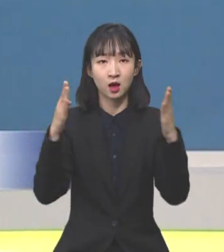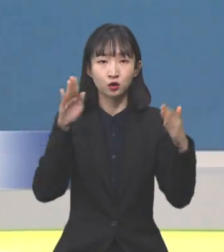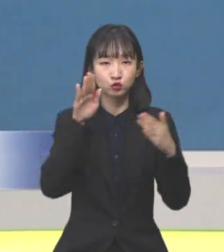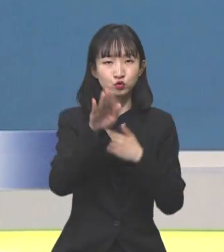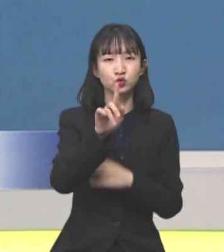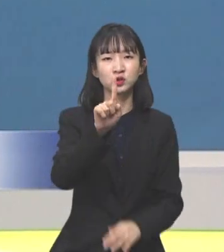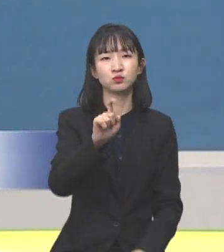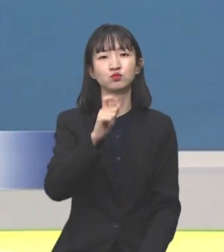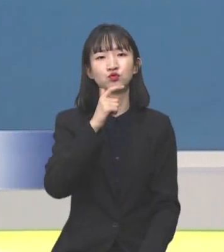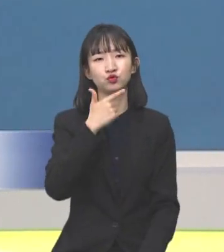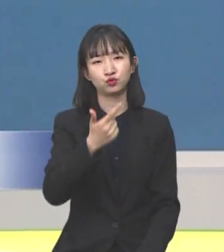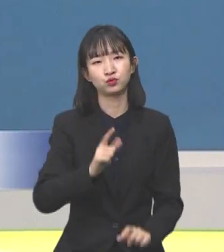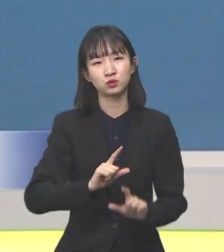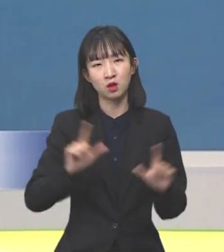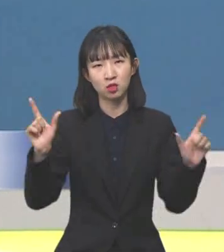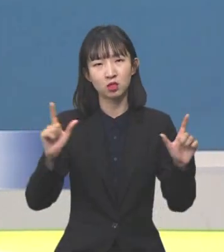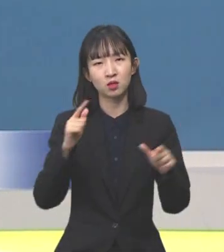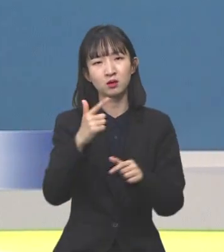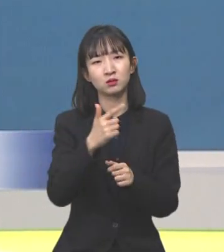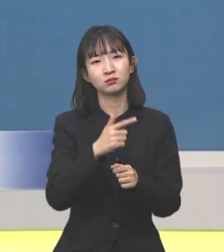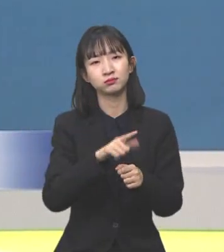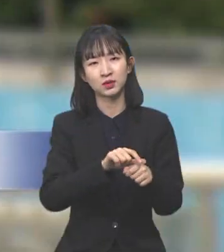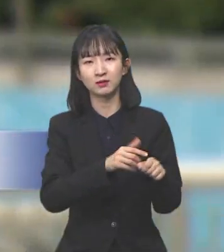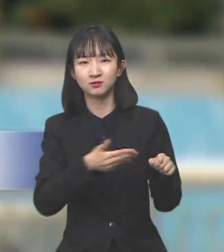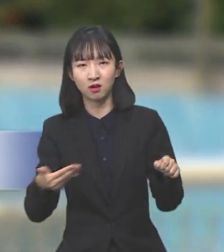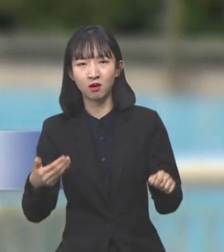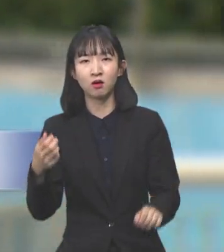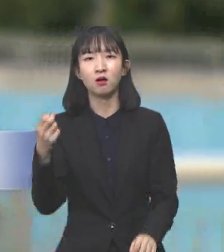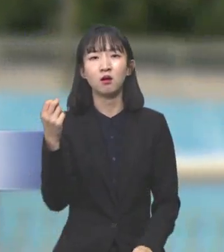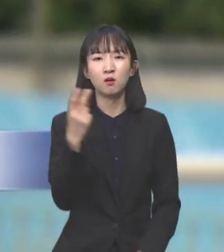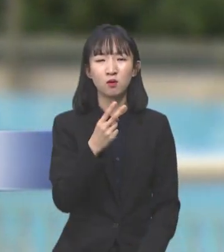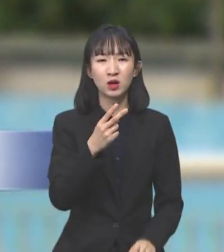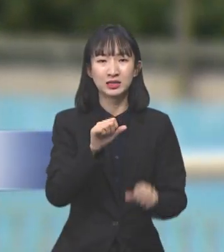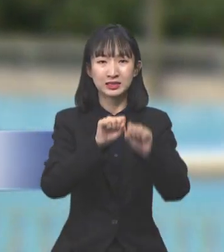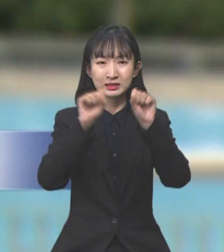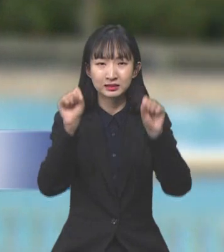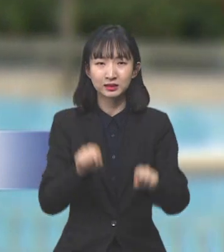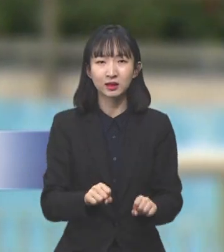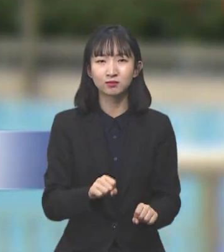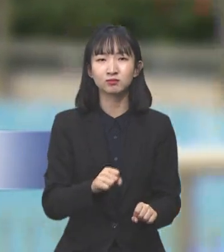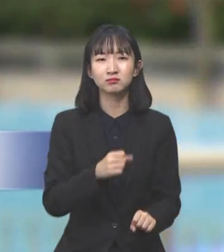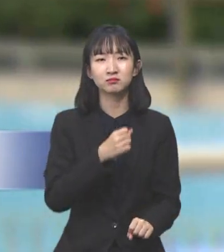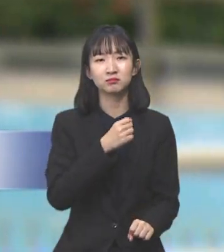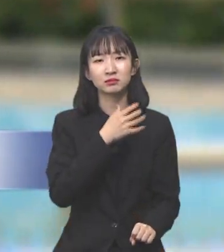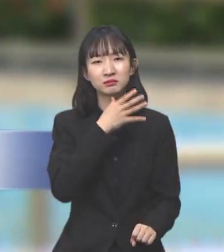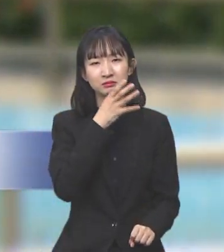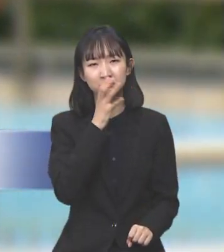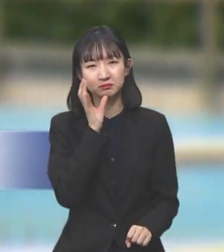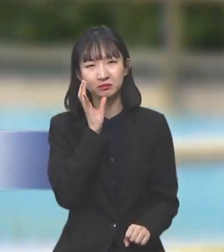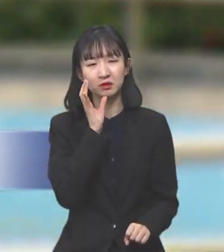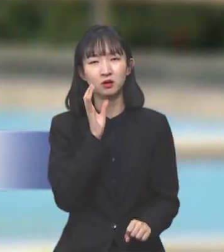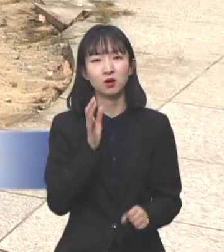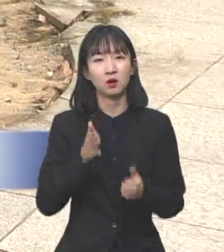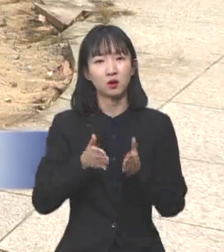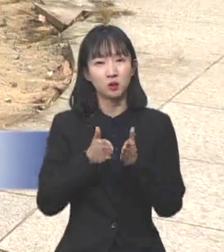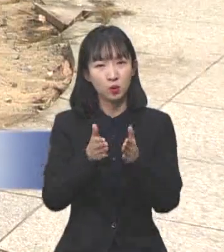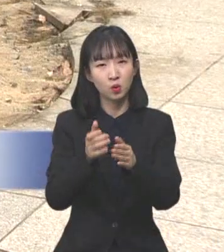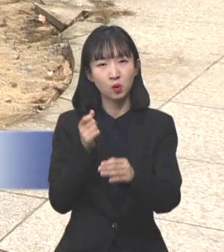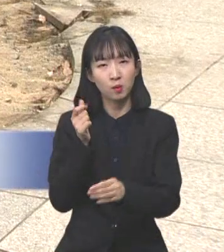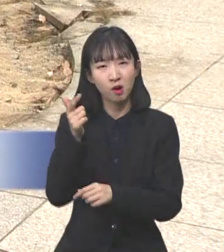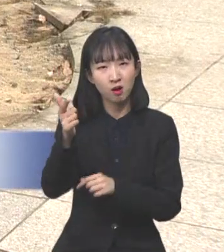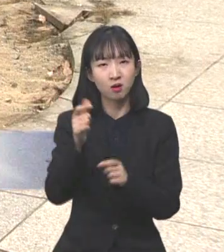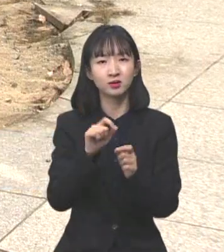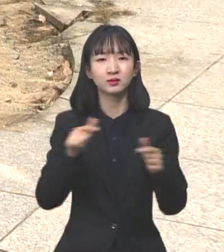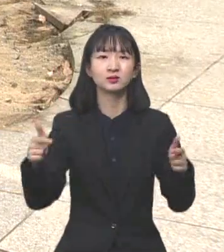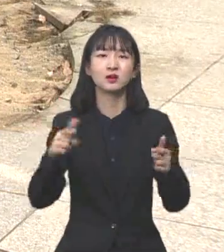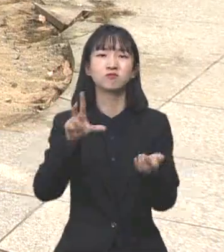지났구요 분서 설비 등 시설이 노 되었고 휴게시설을 부족하며 또 도로로 인한 접근성이 떨어지는 등 여러 가지